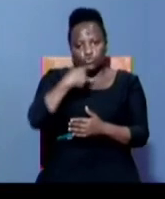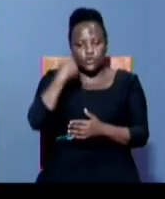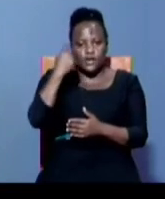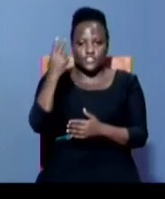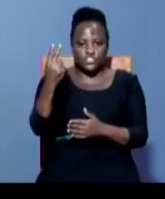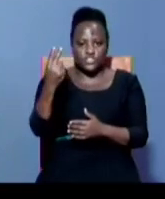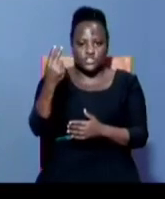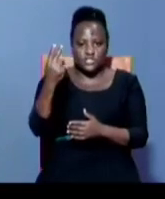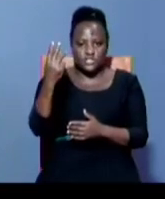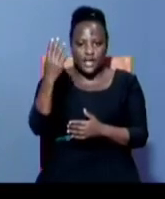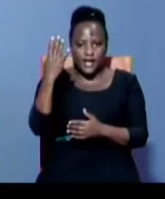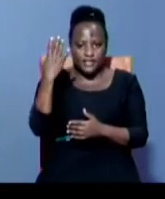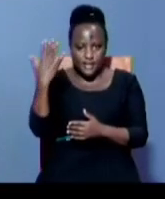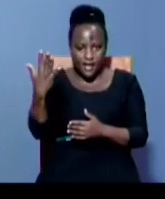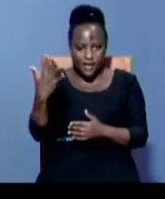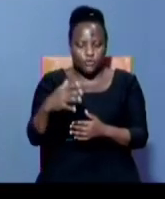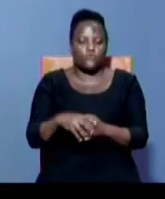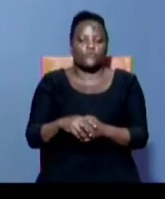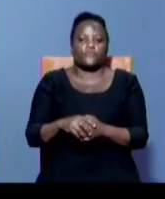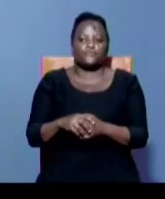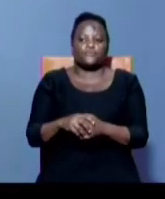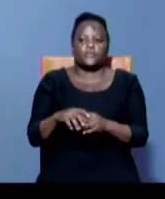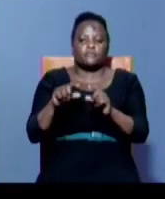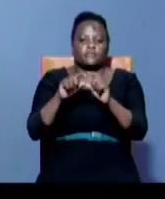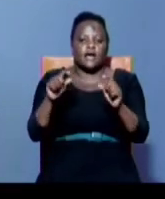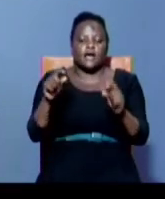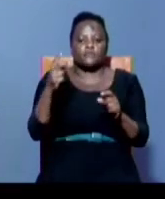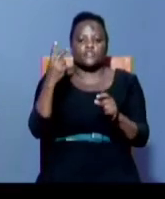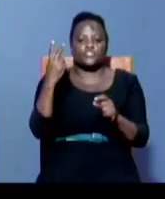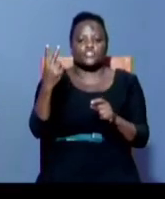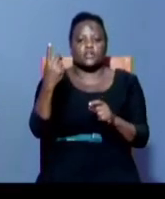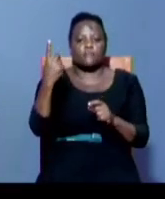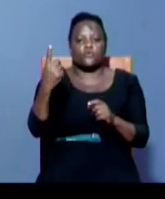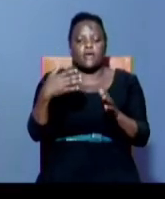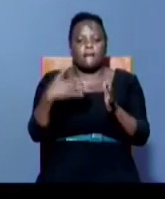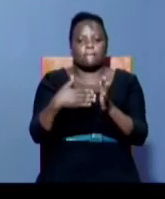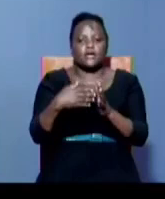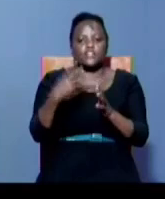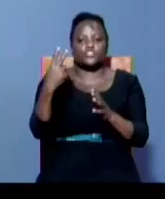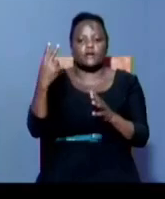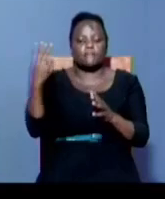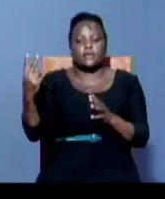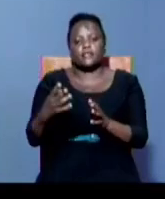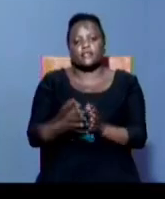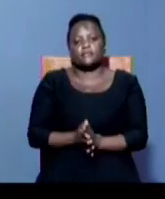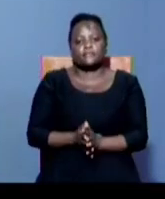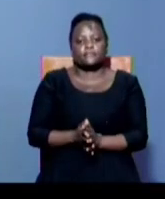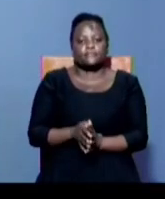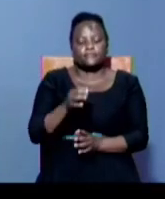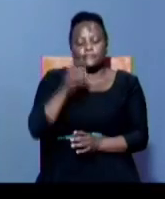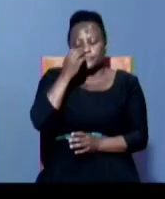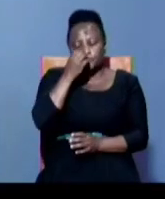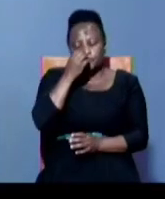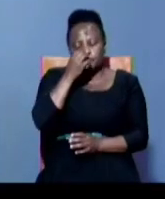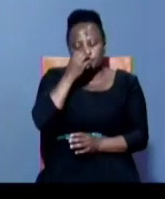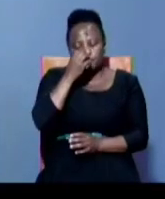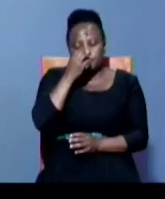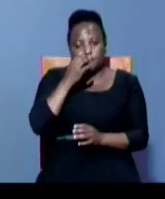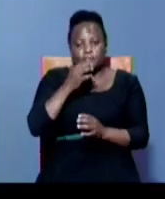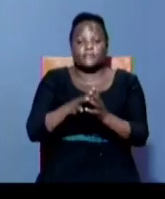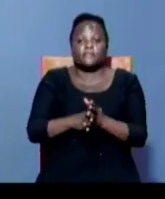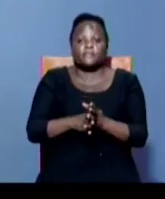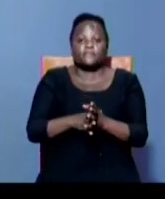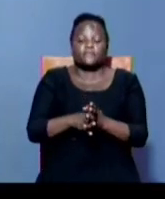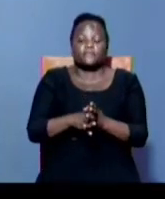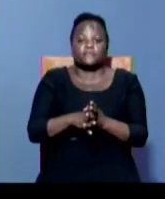hadi 22. Lakini pia utaandika tu kwa rejea baadaye kwenye Walawi 16 na mstari wa 2. Hapa na nukuu Kutoka